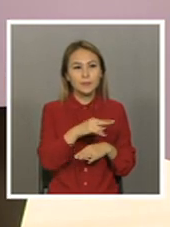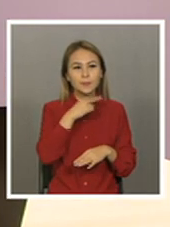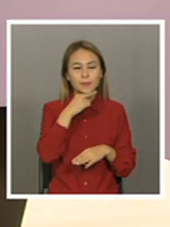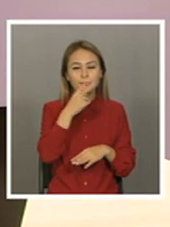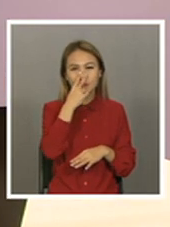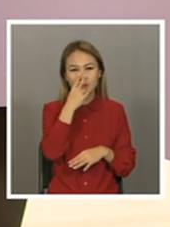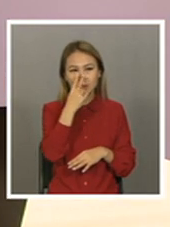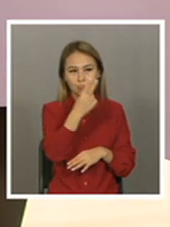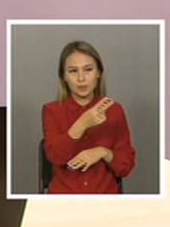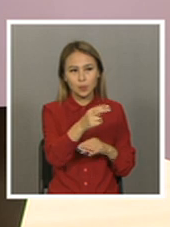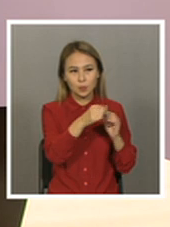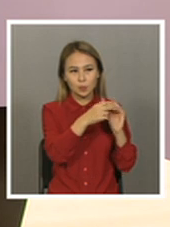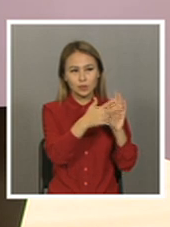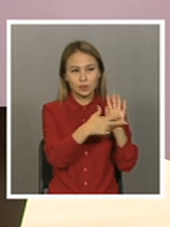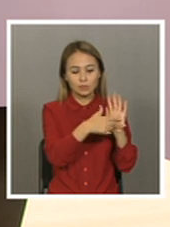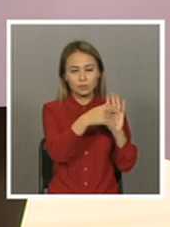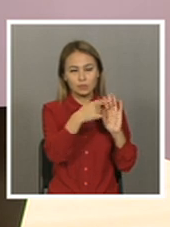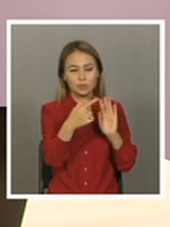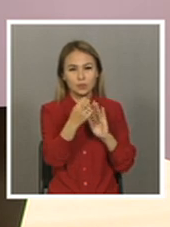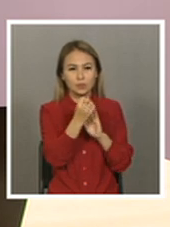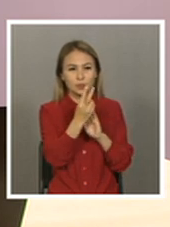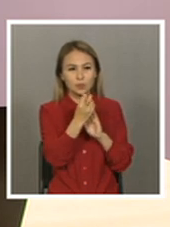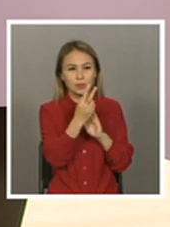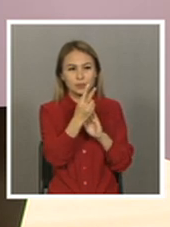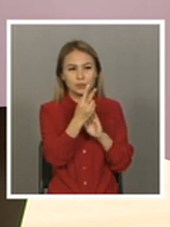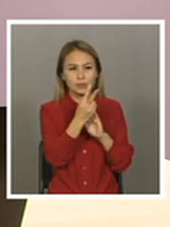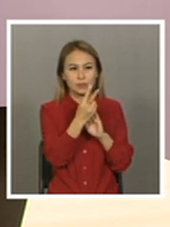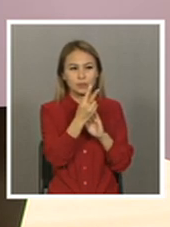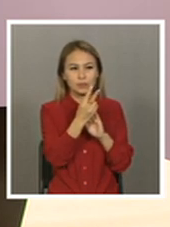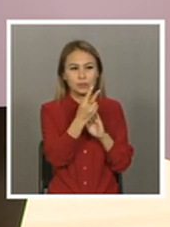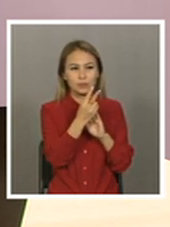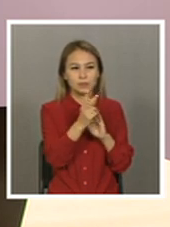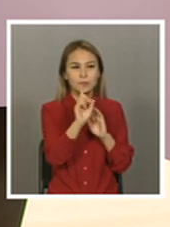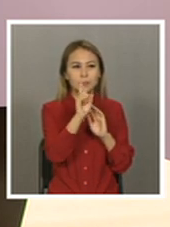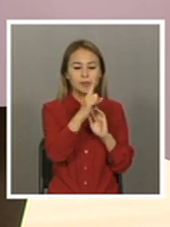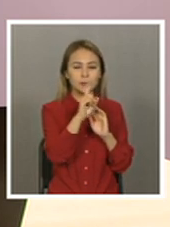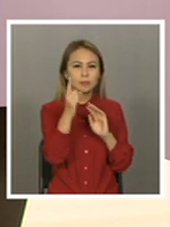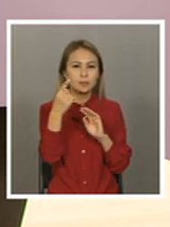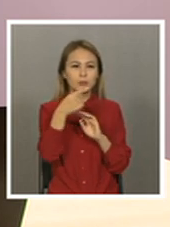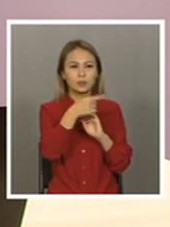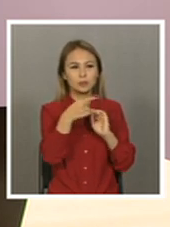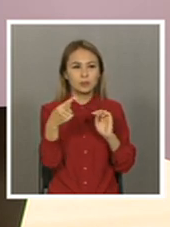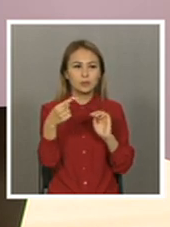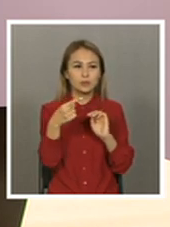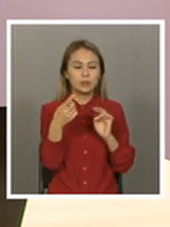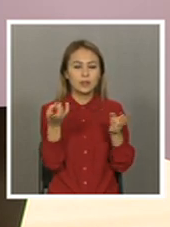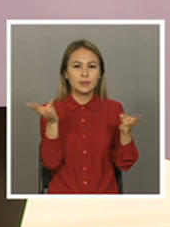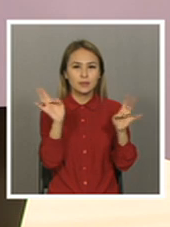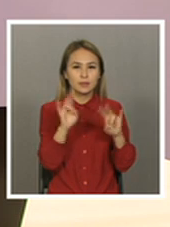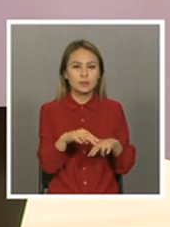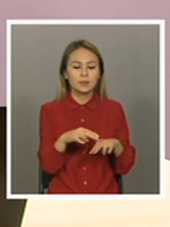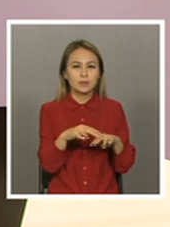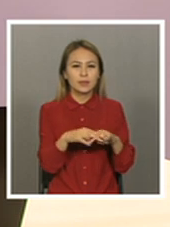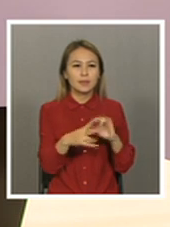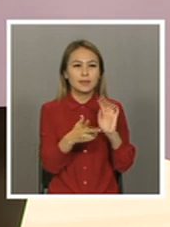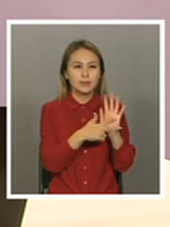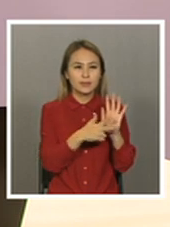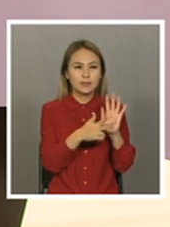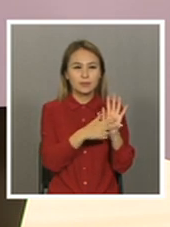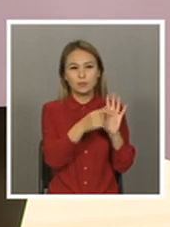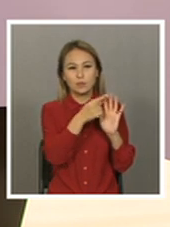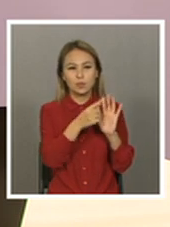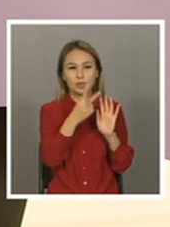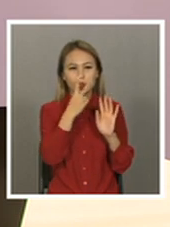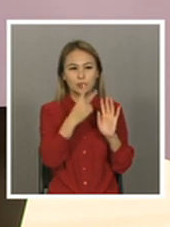аударамыз. 18 бен 12-ні азайтамыз. Бірліктен бірлікті, ондықтан ондықты азайтамыз. 8 бірліктен